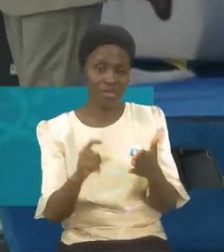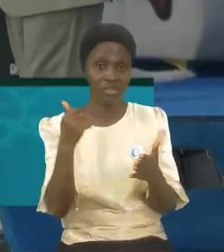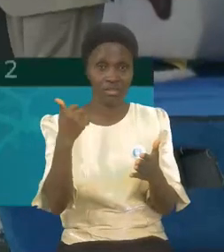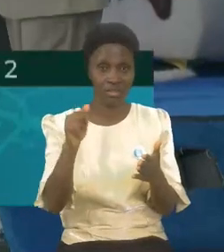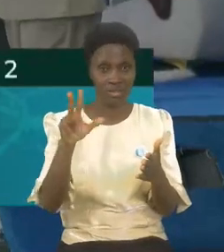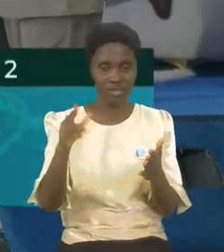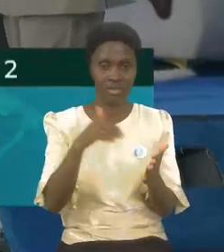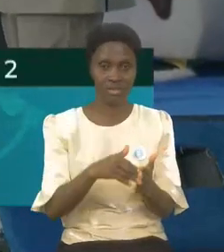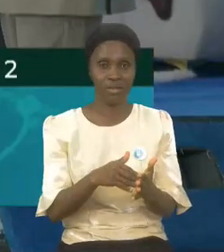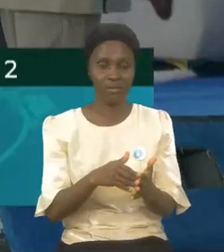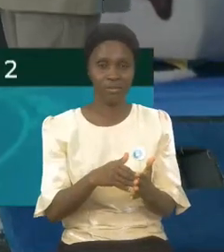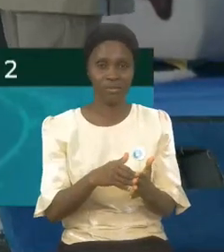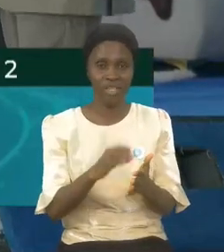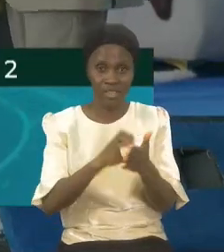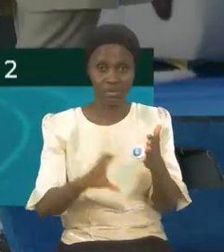Je lis ici.